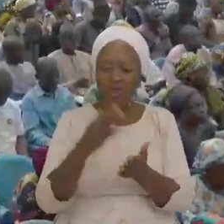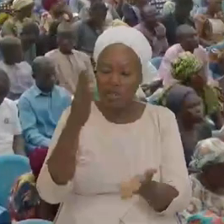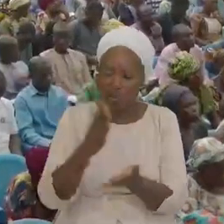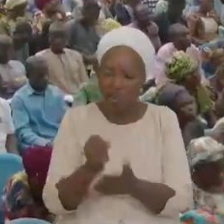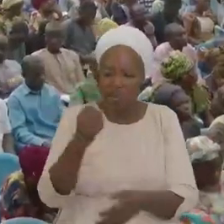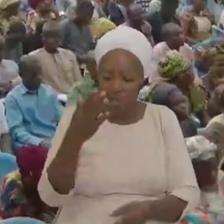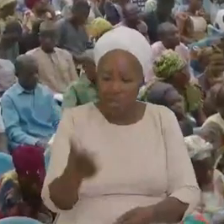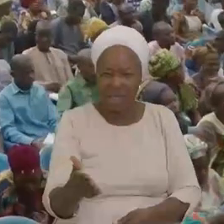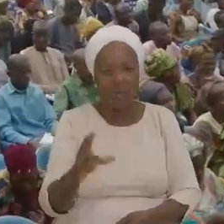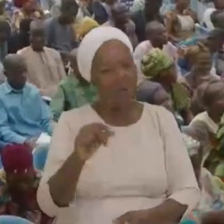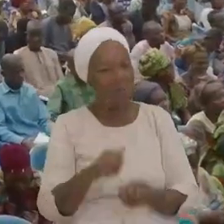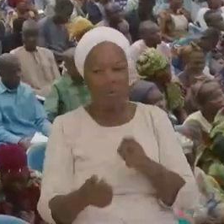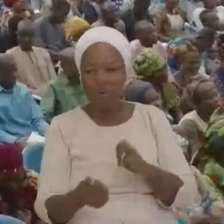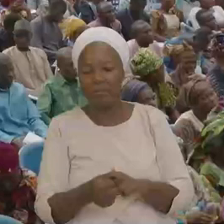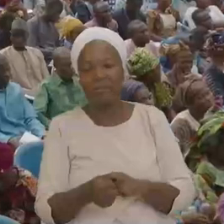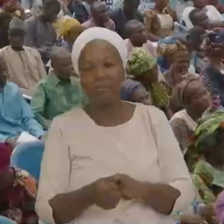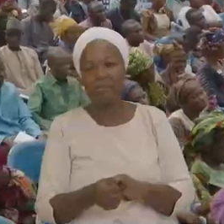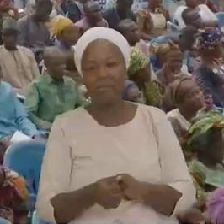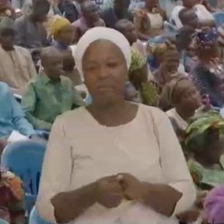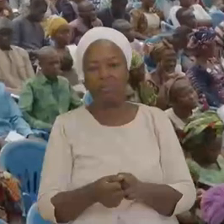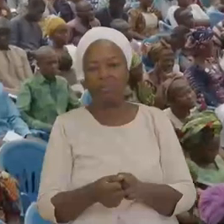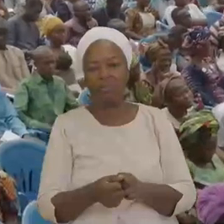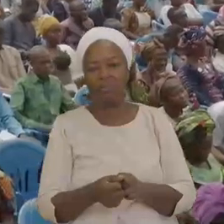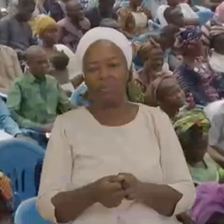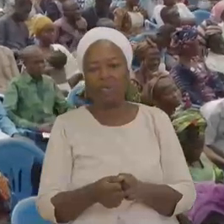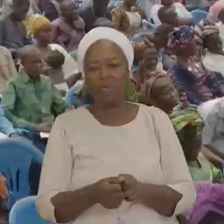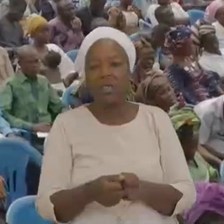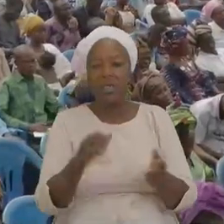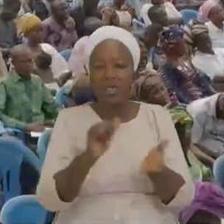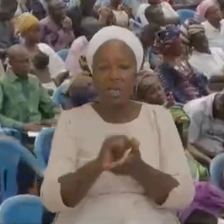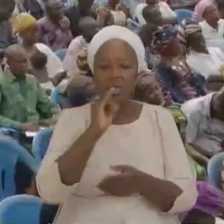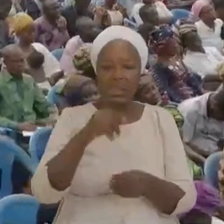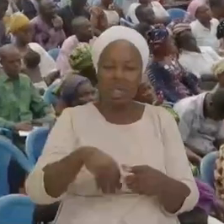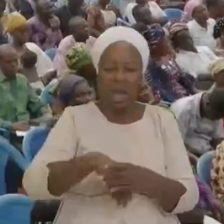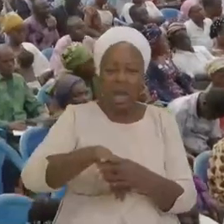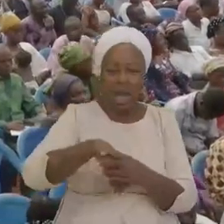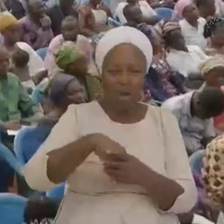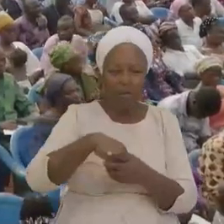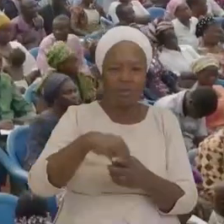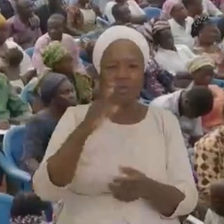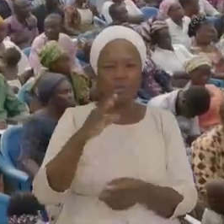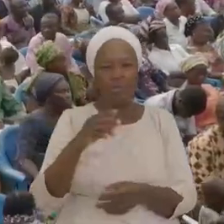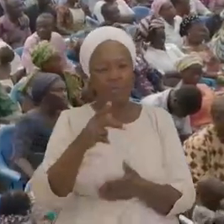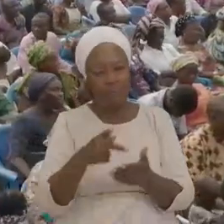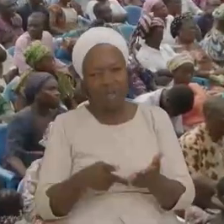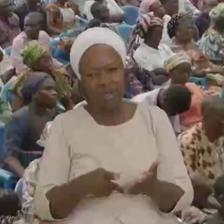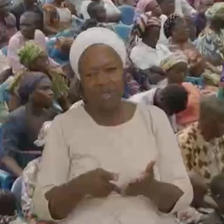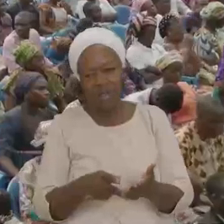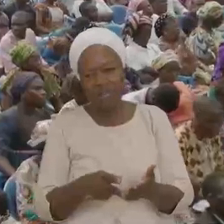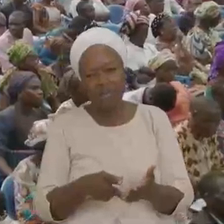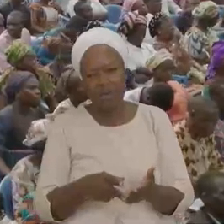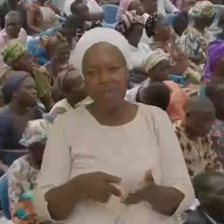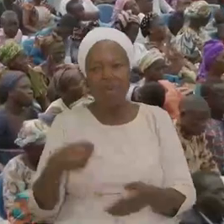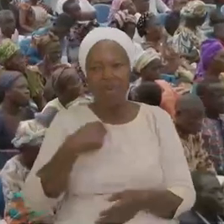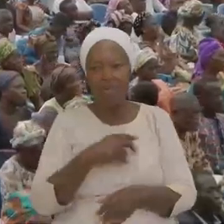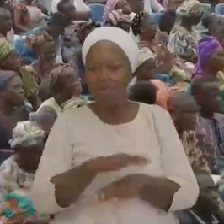choses. Si cela s'arrête là, il n'y aura pas de problème. Ça, c'est la cour extérieure,